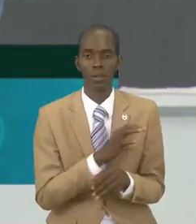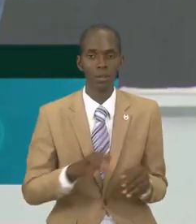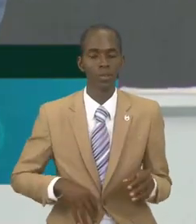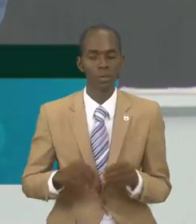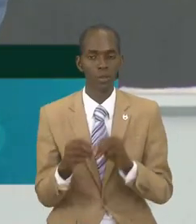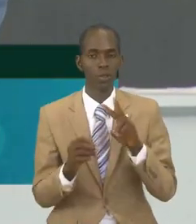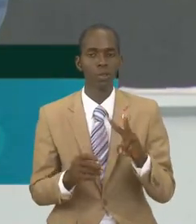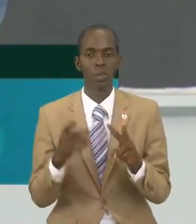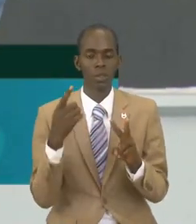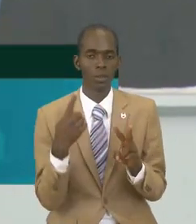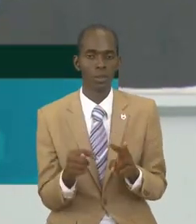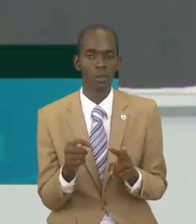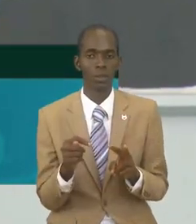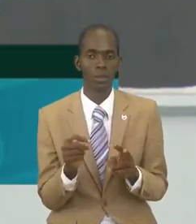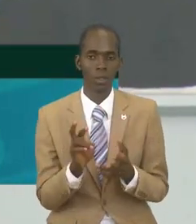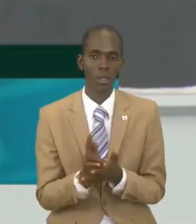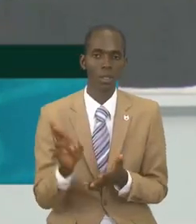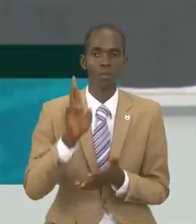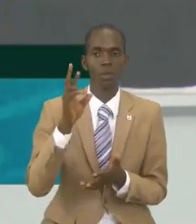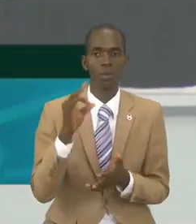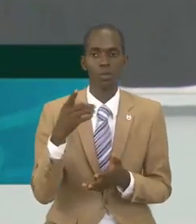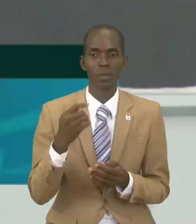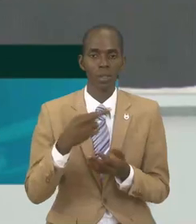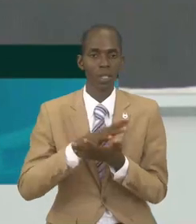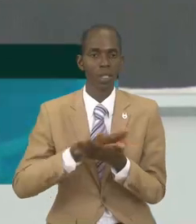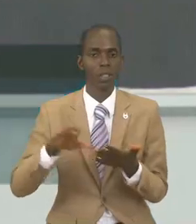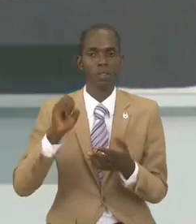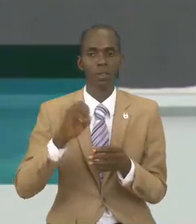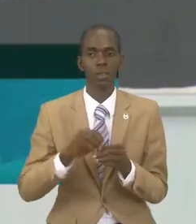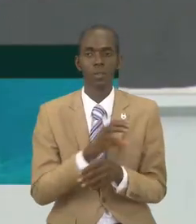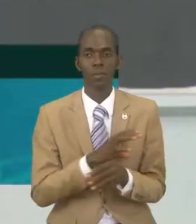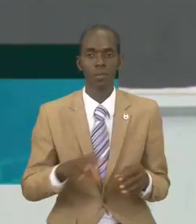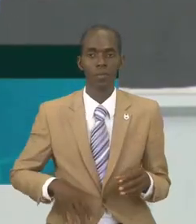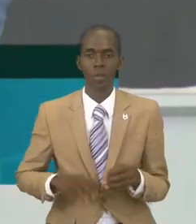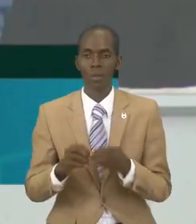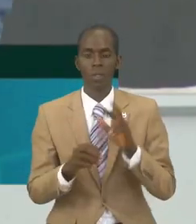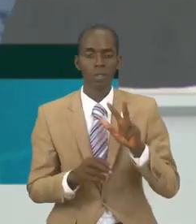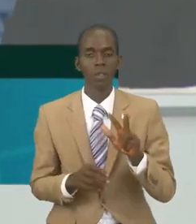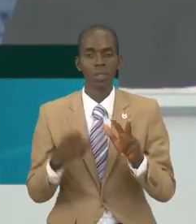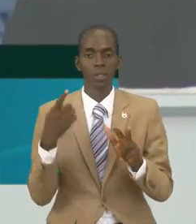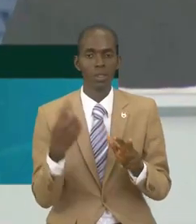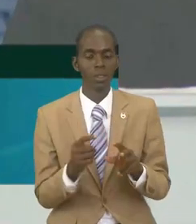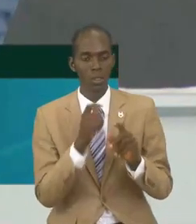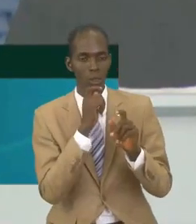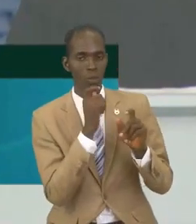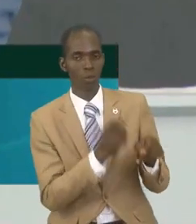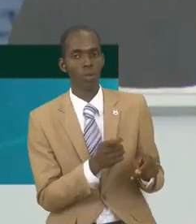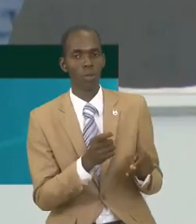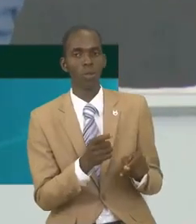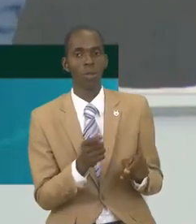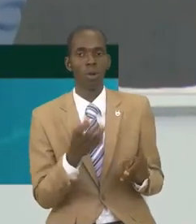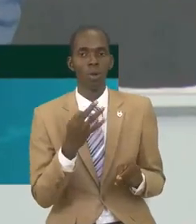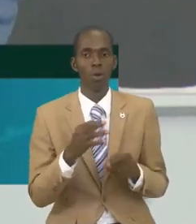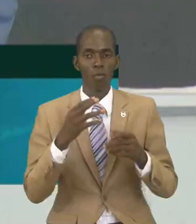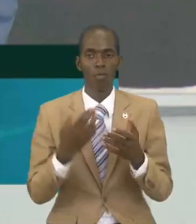des justes en Christ. 3. La récompense de ceux qui